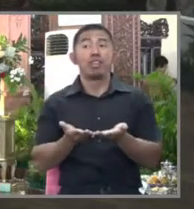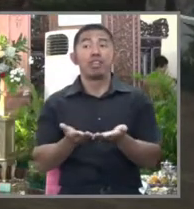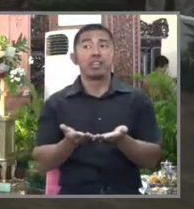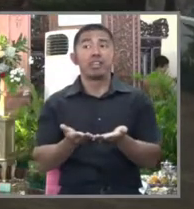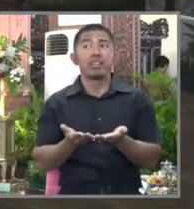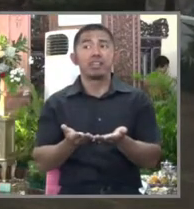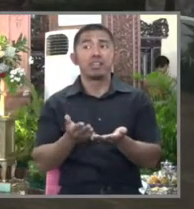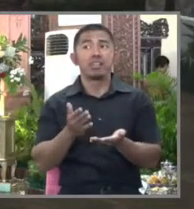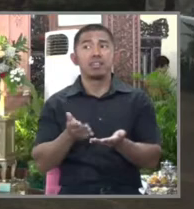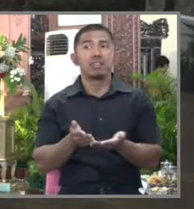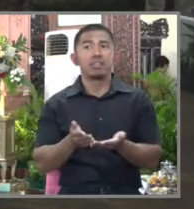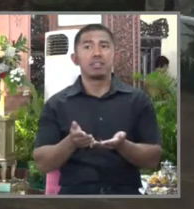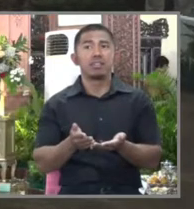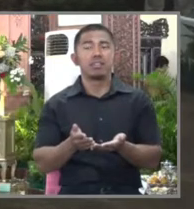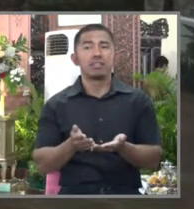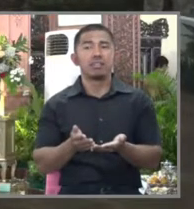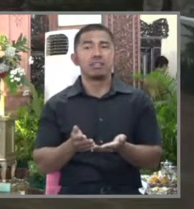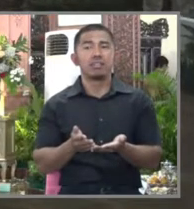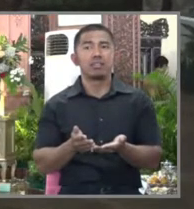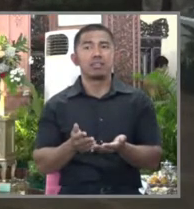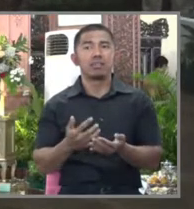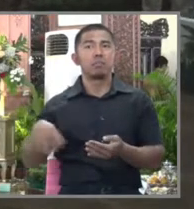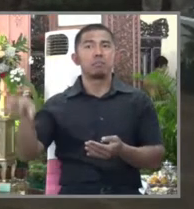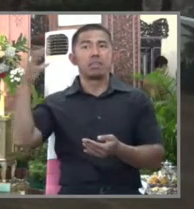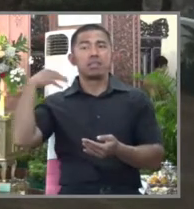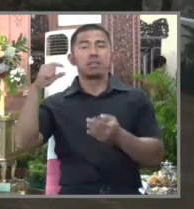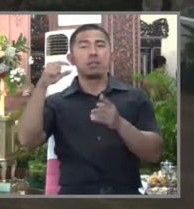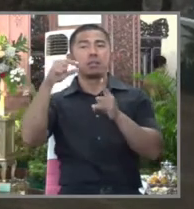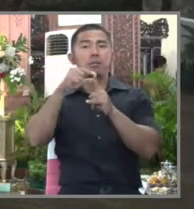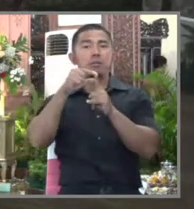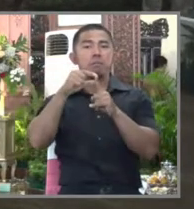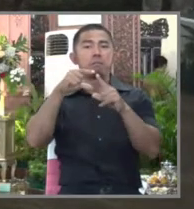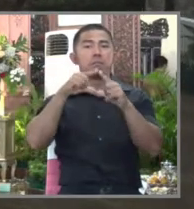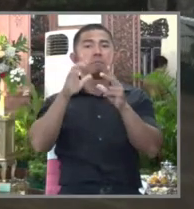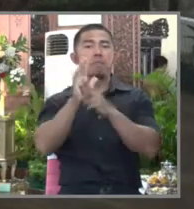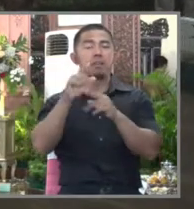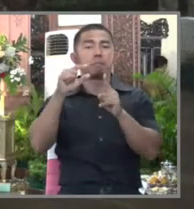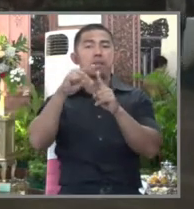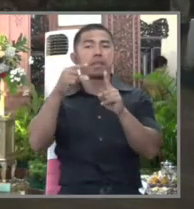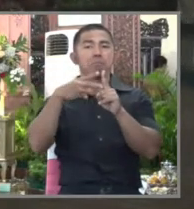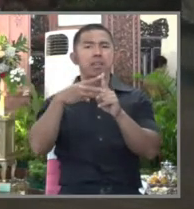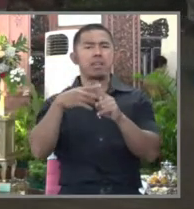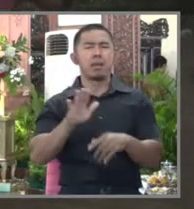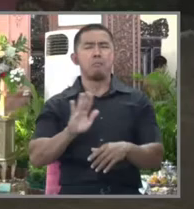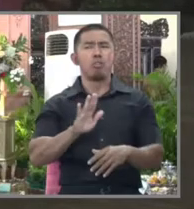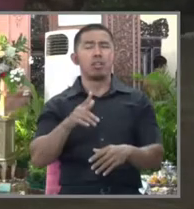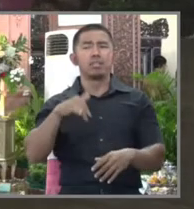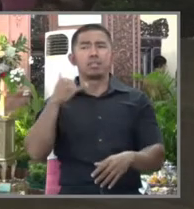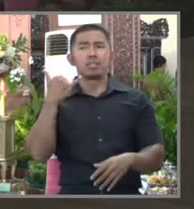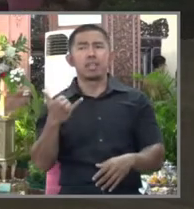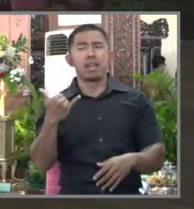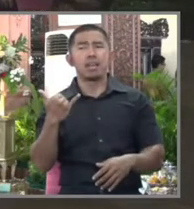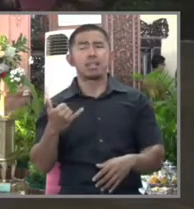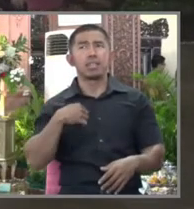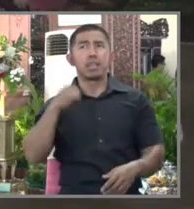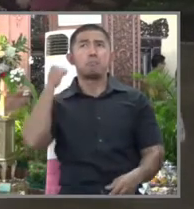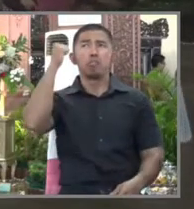lex specialis. Versi Kemenpan enggak boleh. Maka hari ini saya berjuang sampai matur Pak